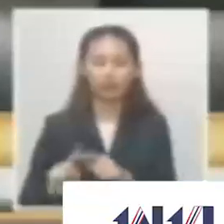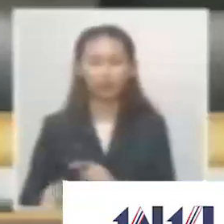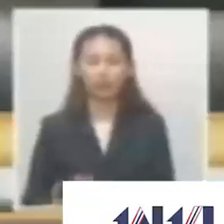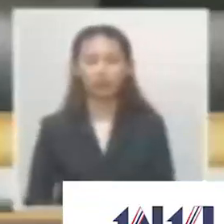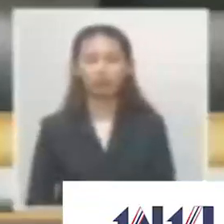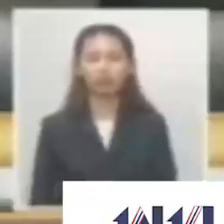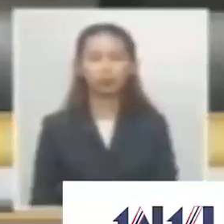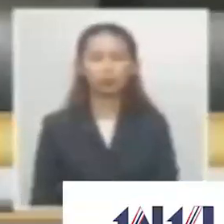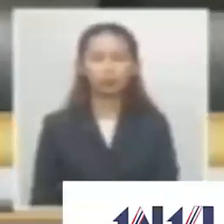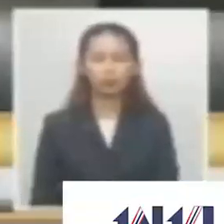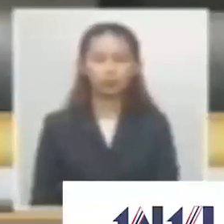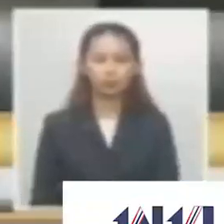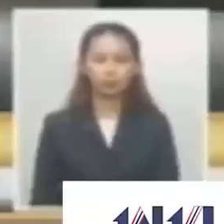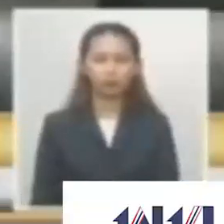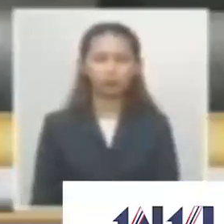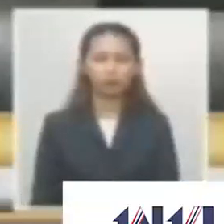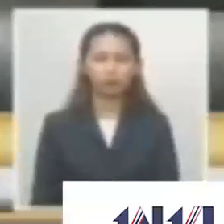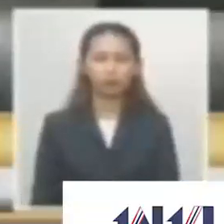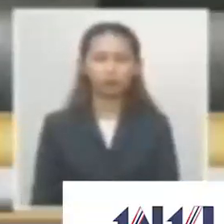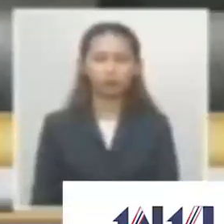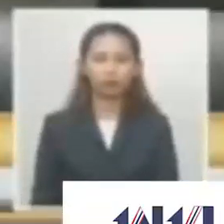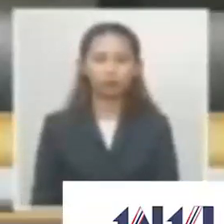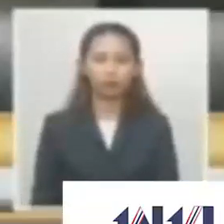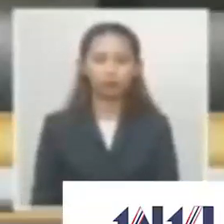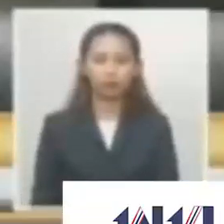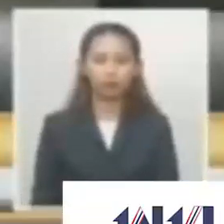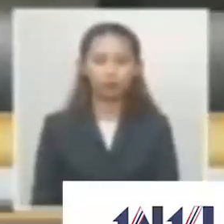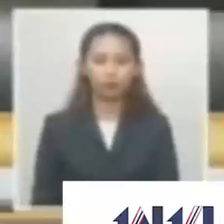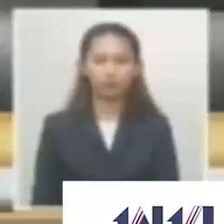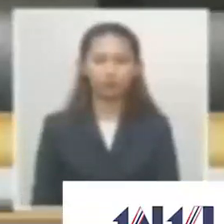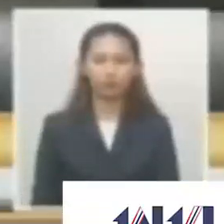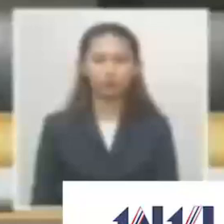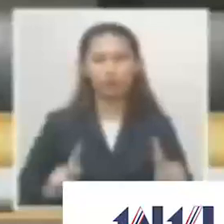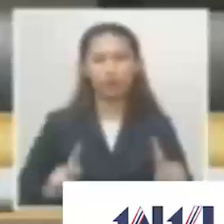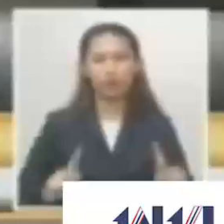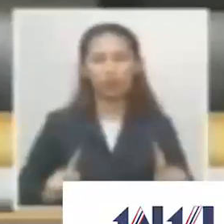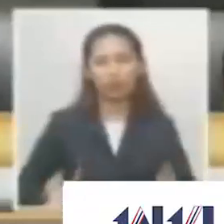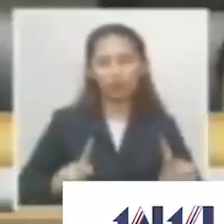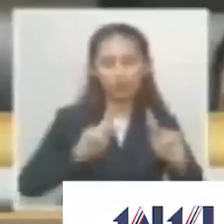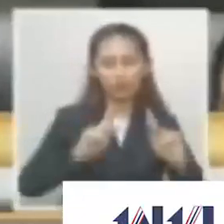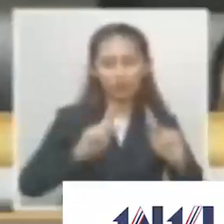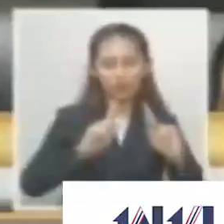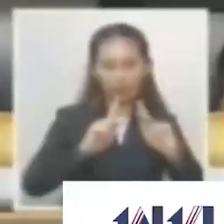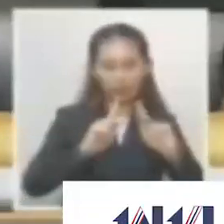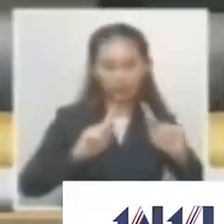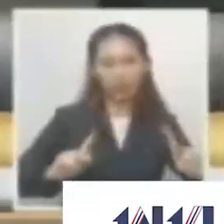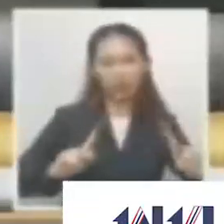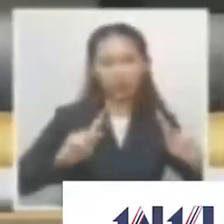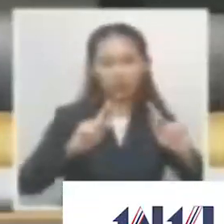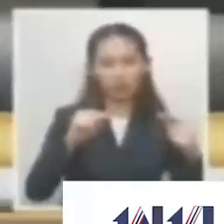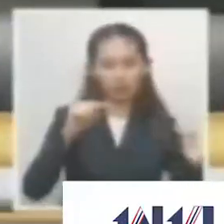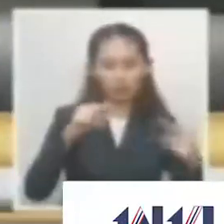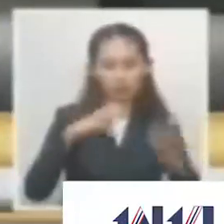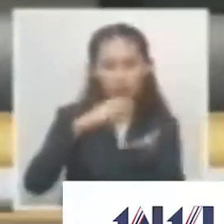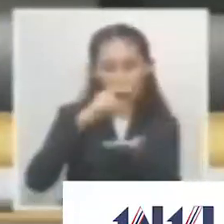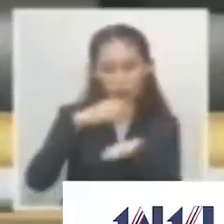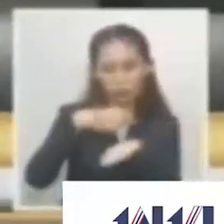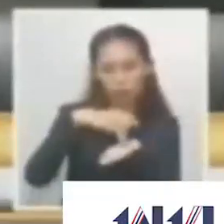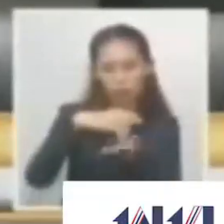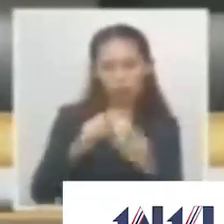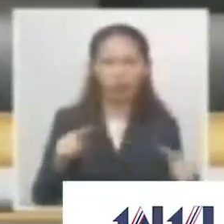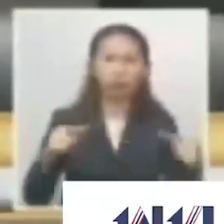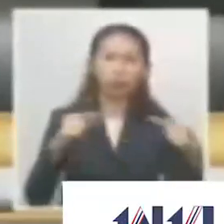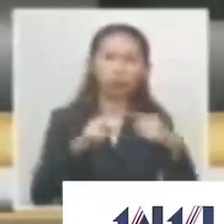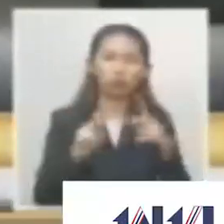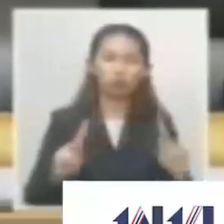ในเรื่องของกระทรวงการท่องเที่ยวแล้วก็กระทรวงเกษตรนะครับแต่ก่อนจะพูดถึงกระทรวงการท่องเ